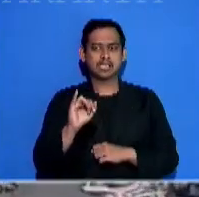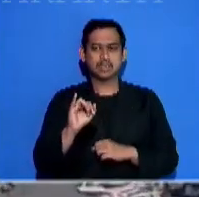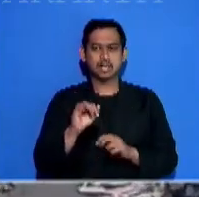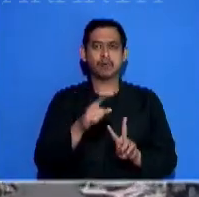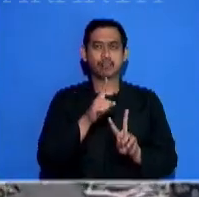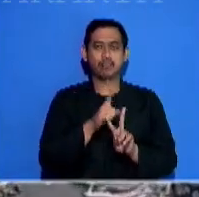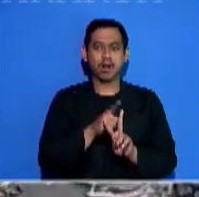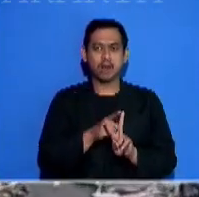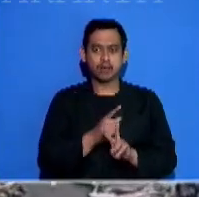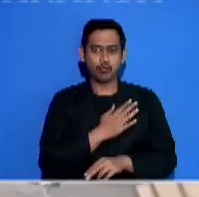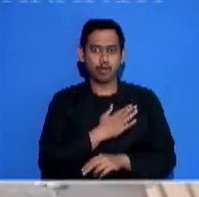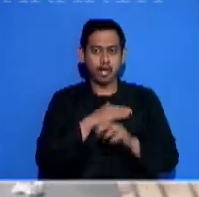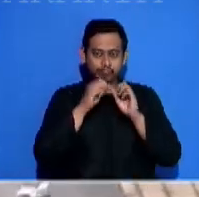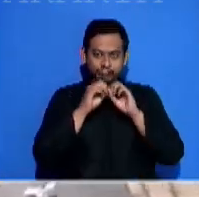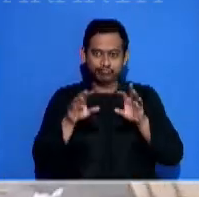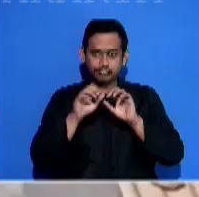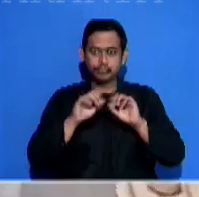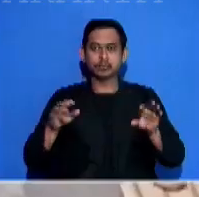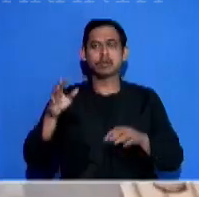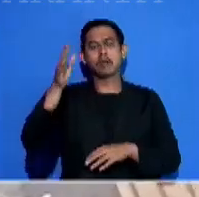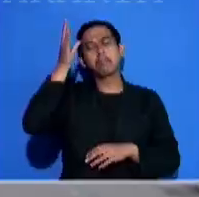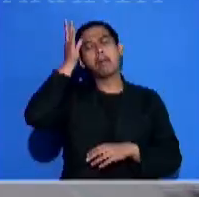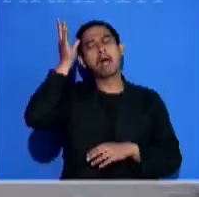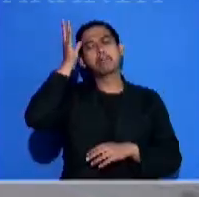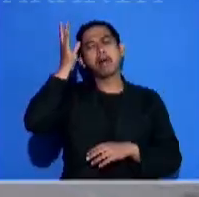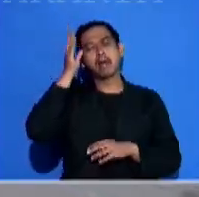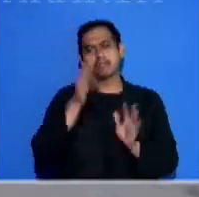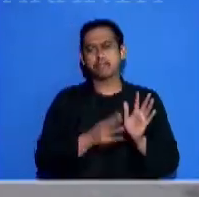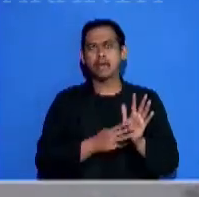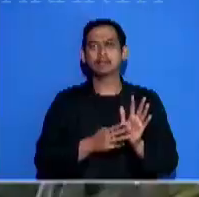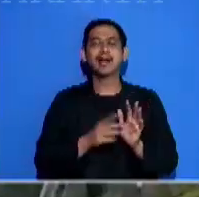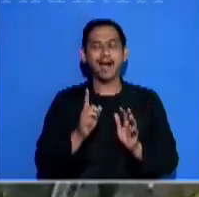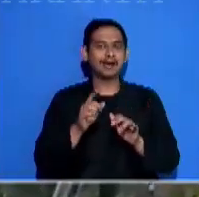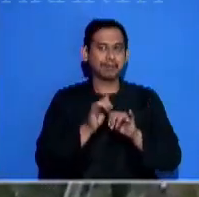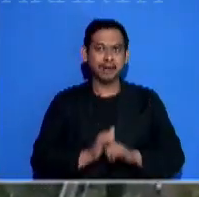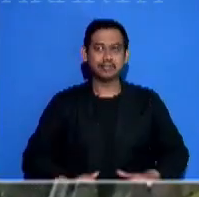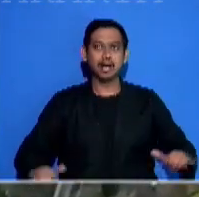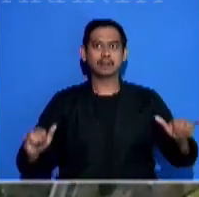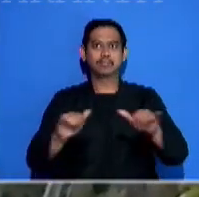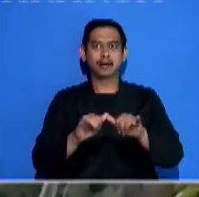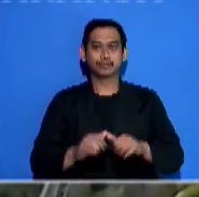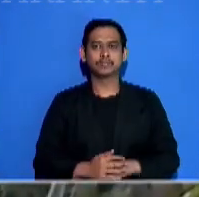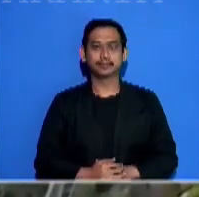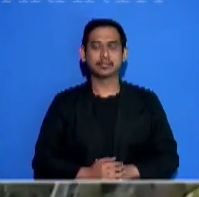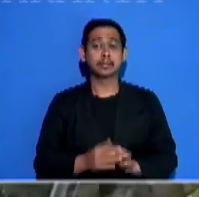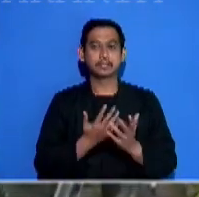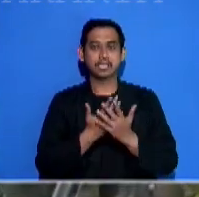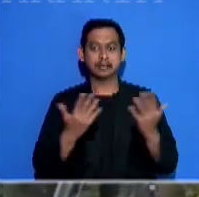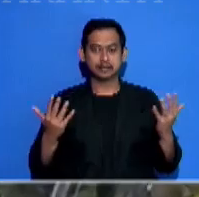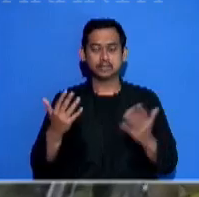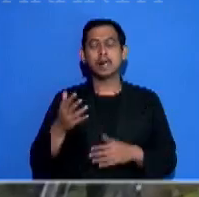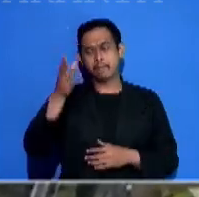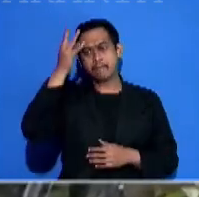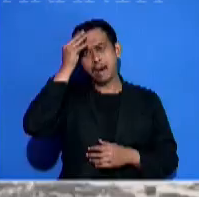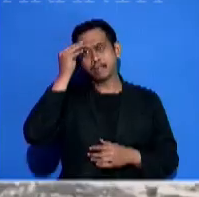wararga Jagalan agar memahami persoalan sampah adalah permasalahan bersama sehingga diharapkan masyarakat Jagalan tidak lagi